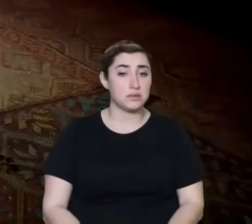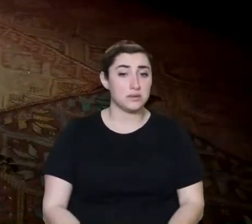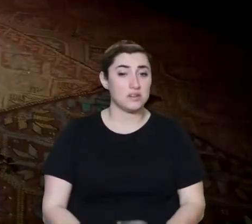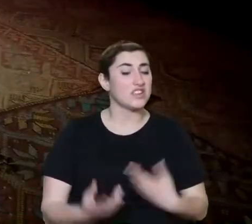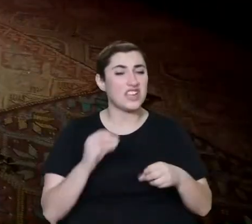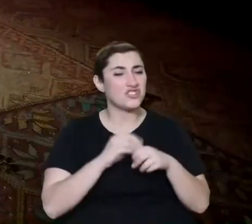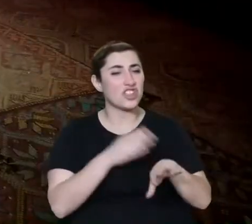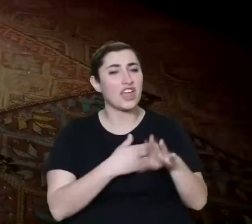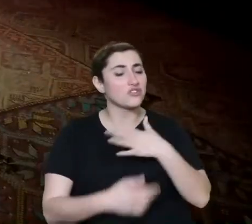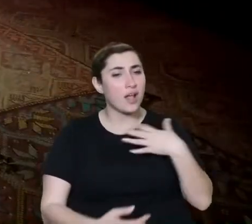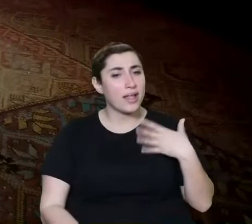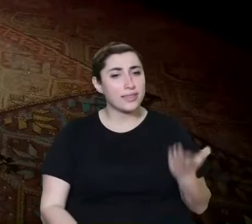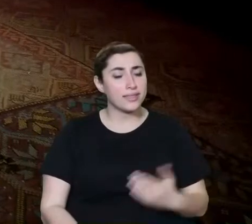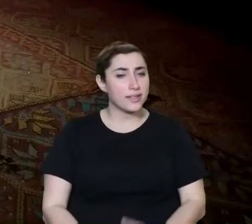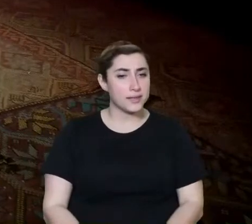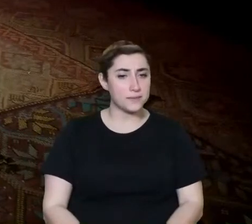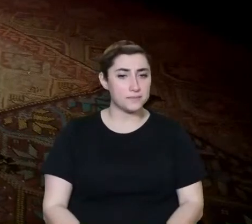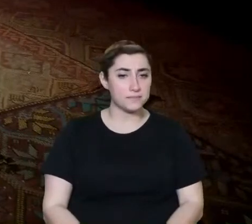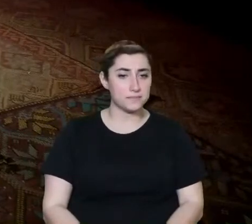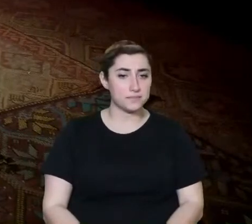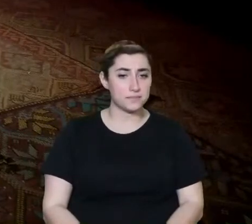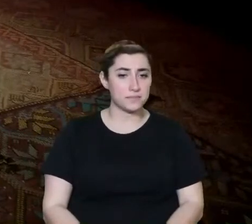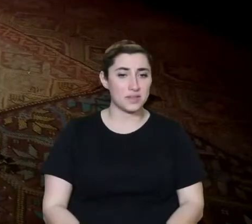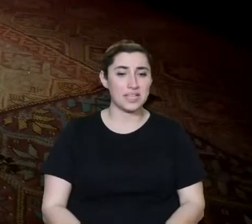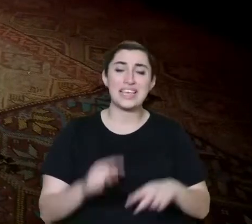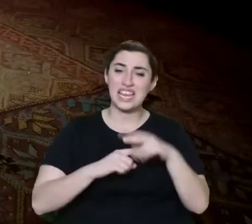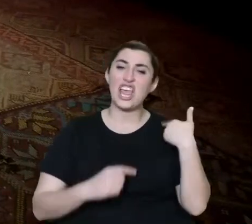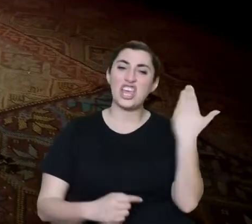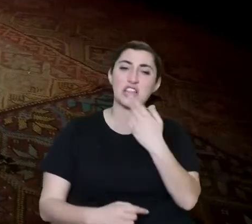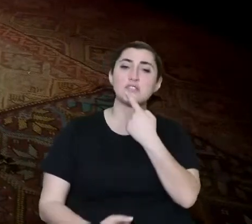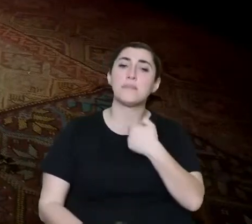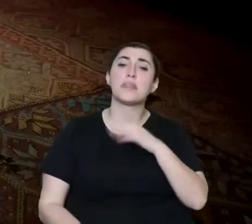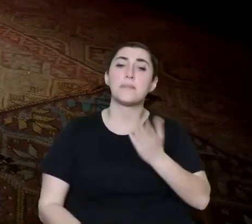Ne için geçtir anacığım? Kiraya varacağım demedin mi kızım?